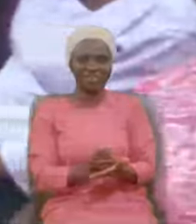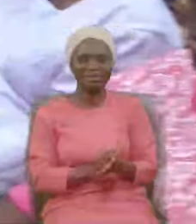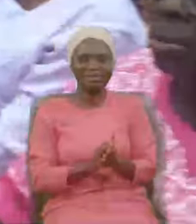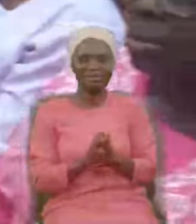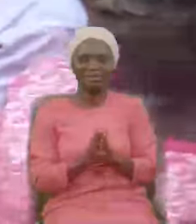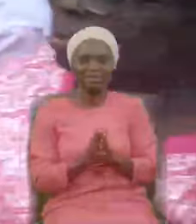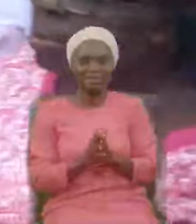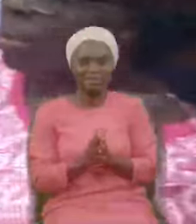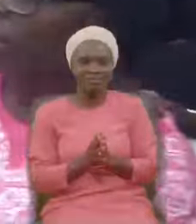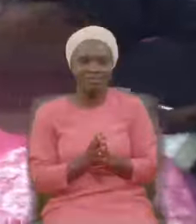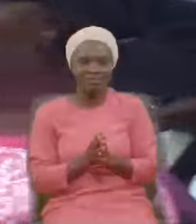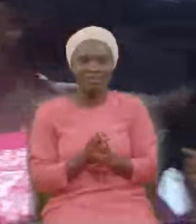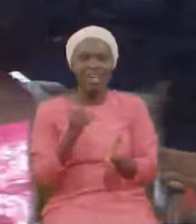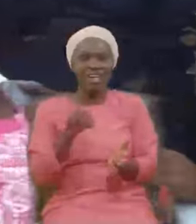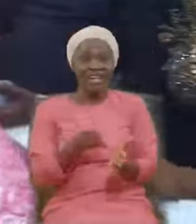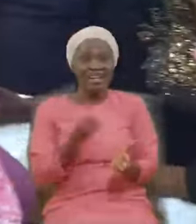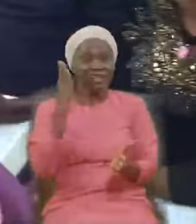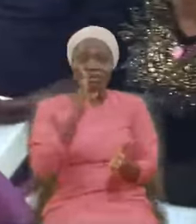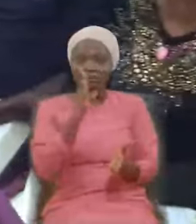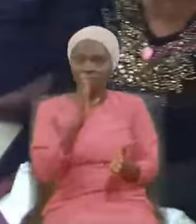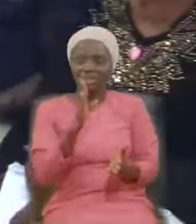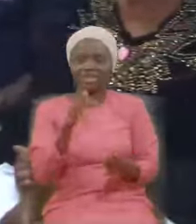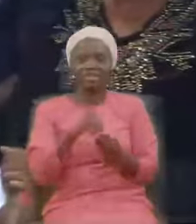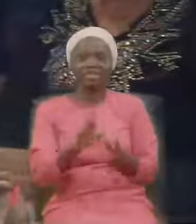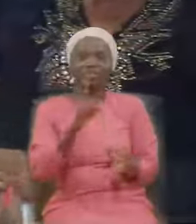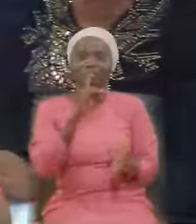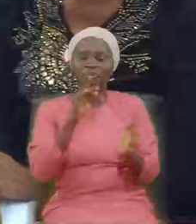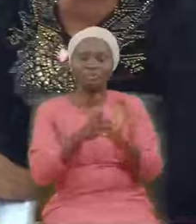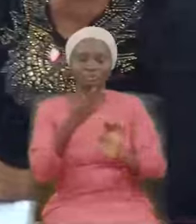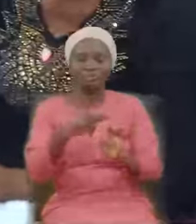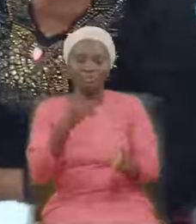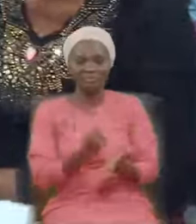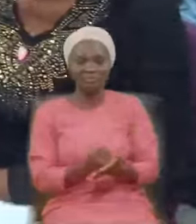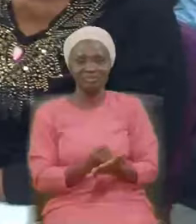Amen. Ce sera dans votre bouche.